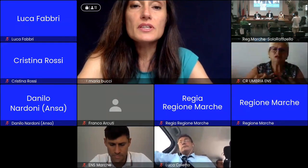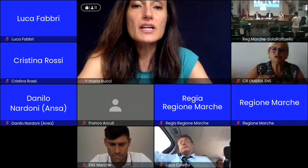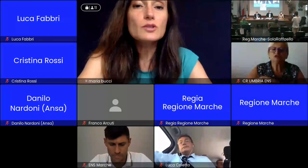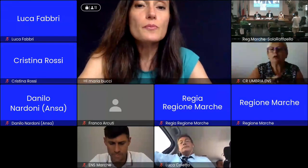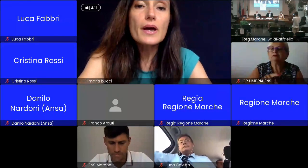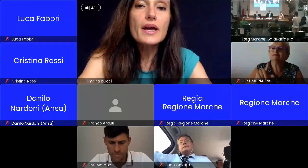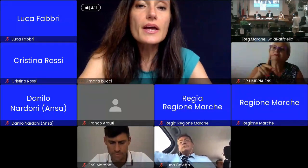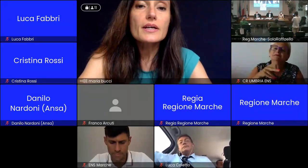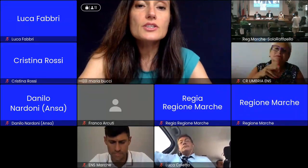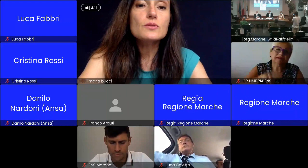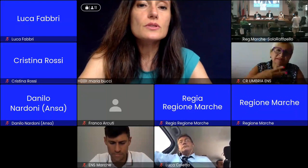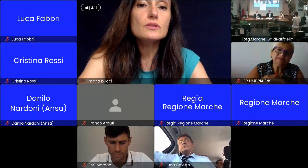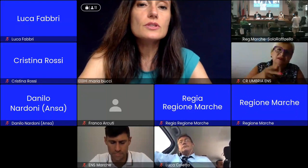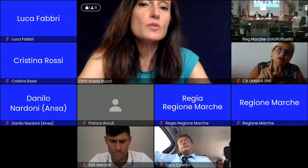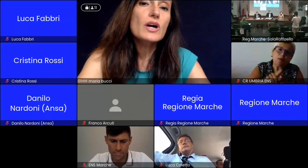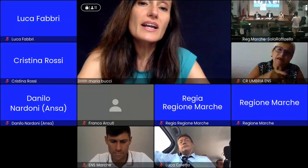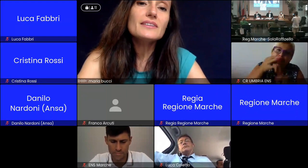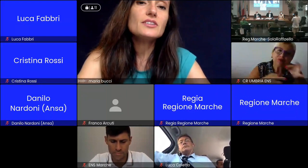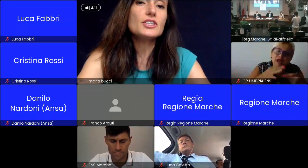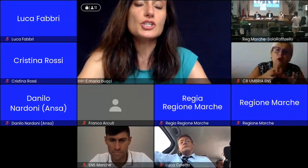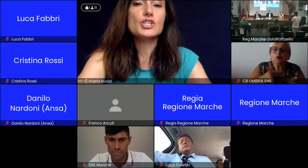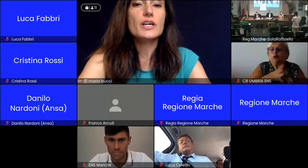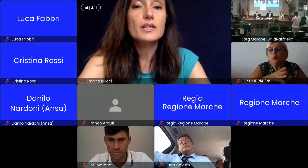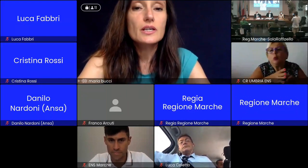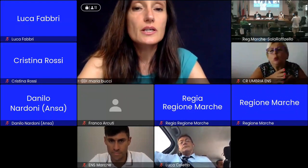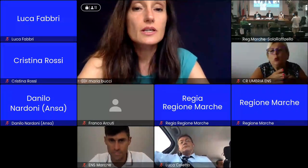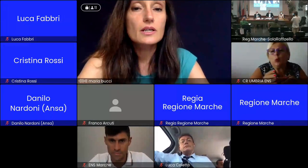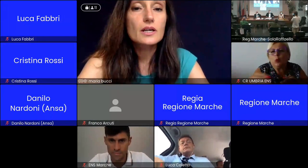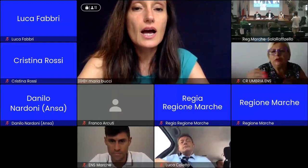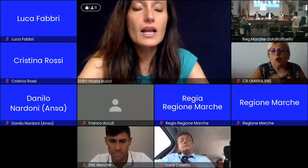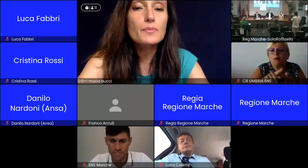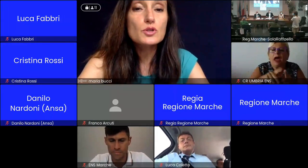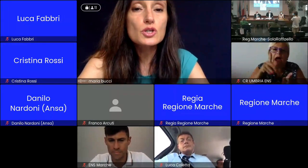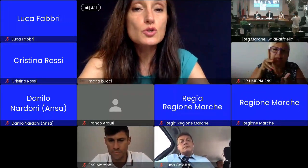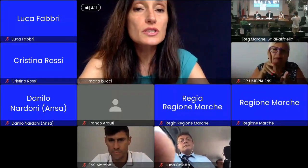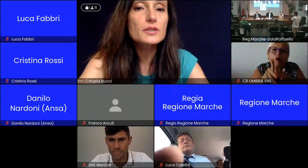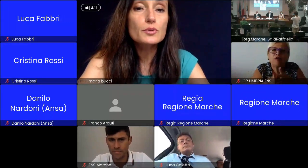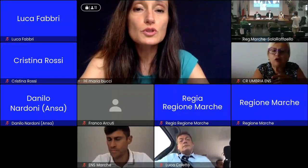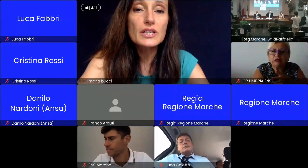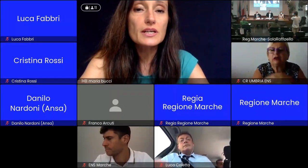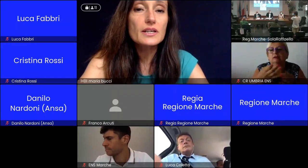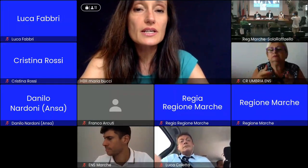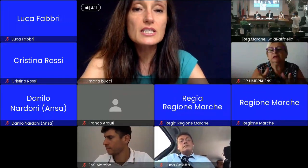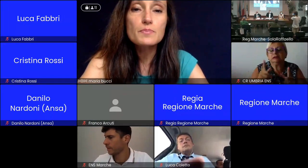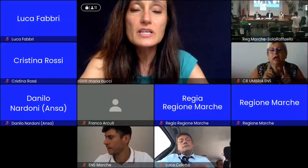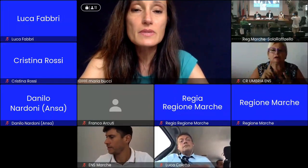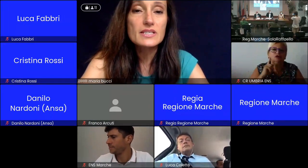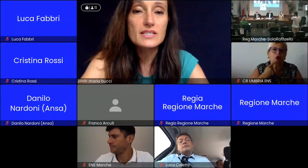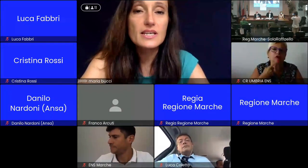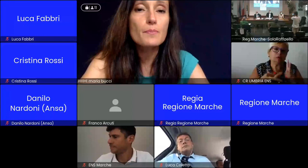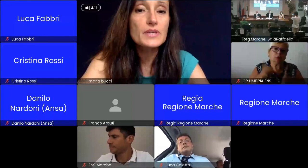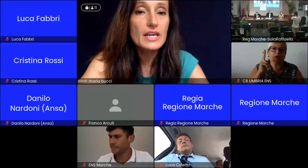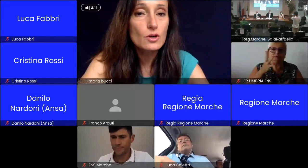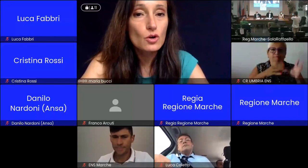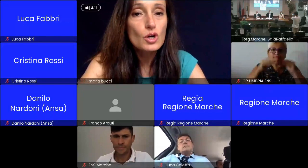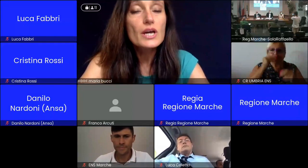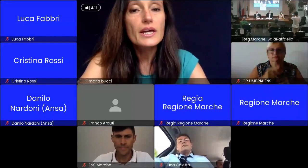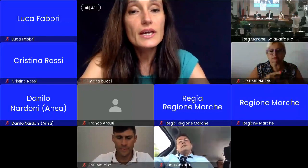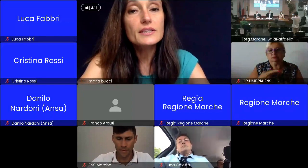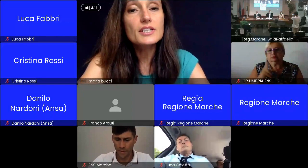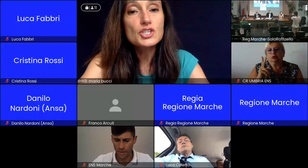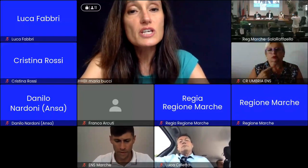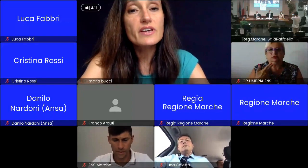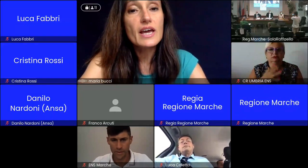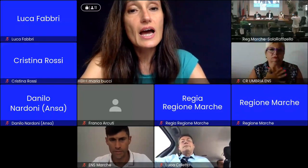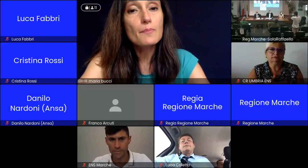Il servizio di interpretariato diciamo, garantisce alla persona sorda di poter esprimersi